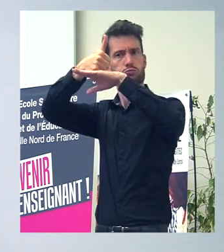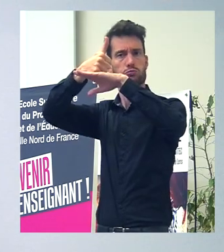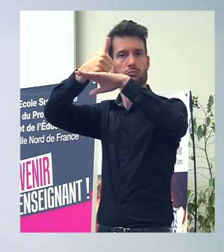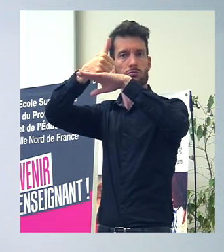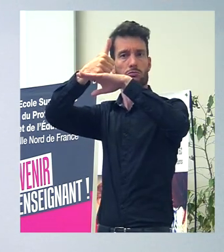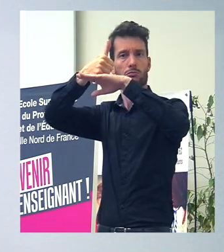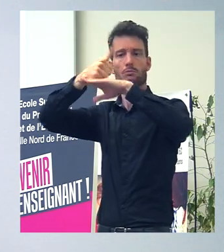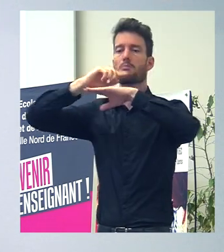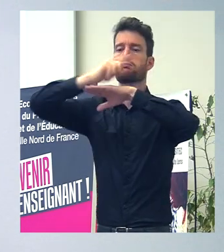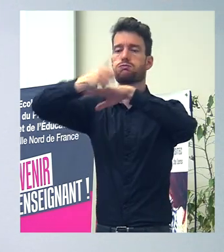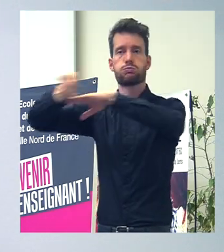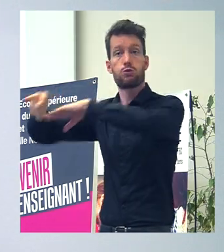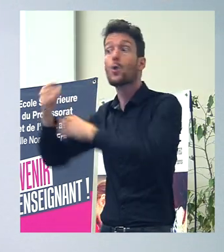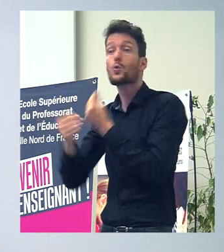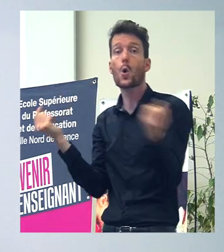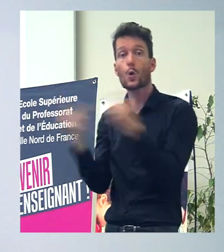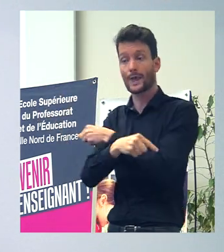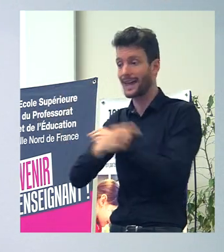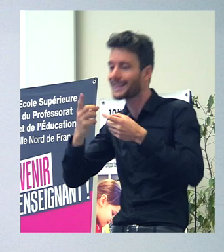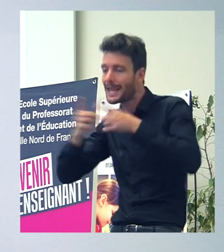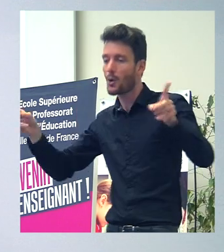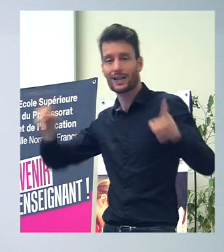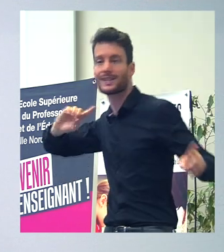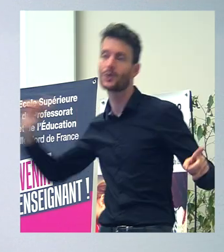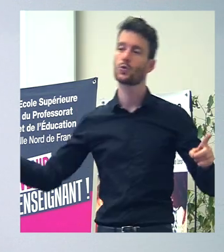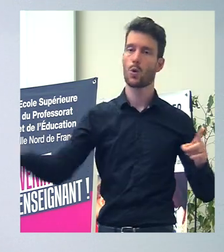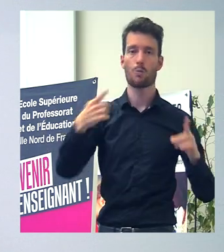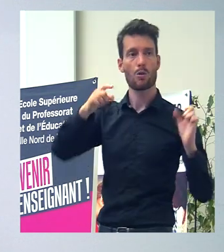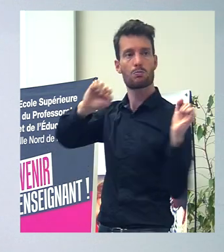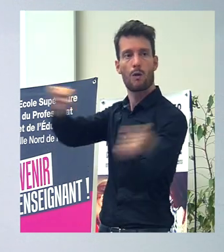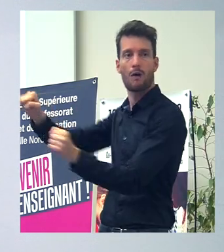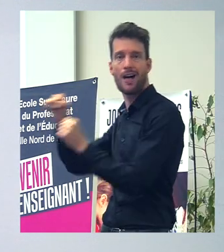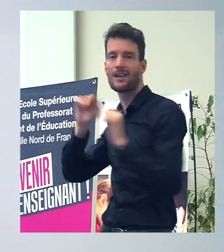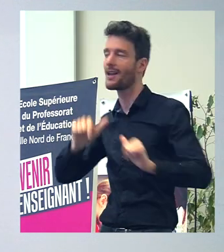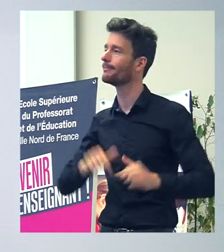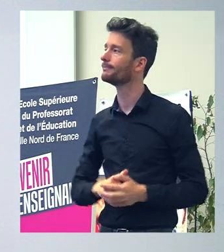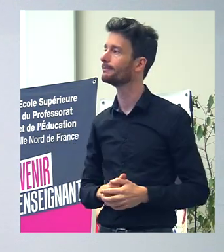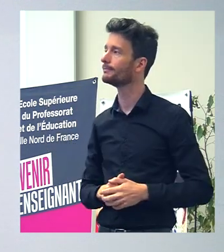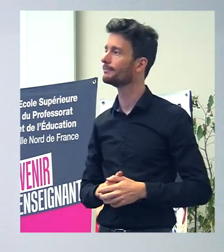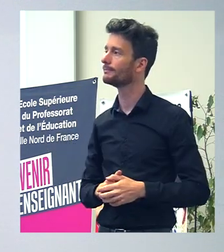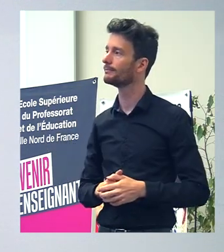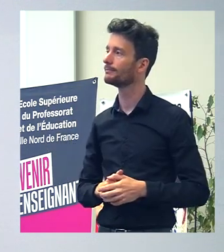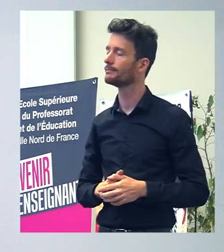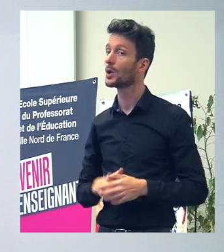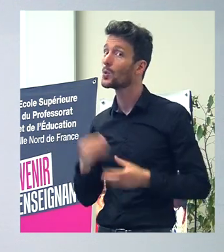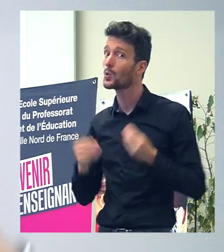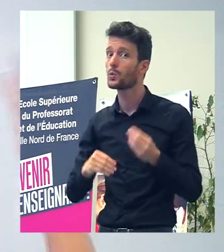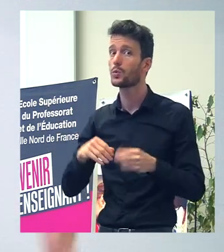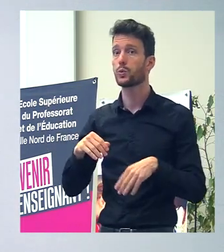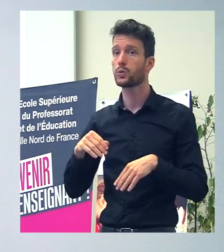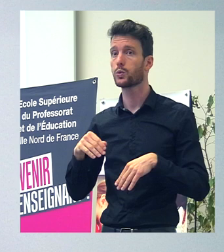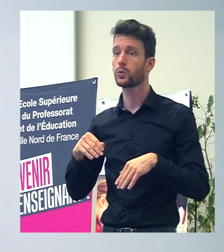démocratie, c'est-à-dire pour le pouvoir de tous, ou pour une aristocratie, c'est-à-dire le pouvoir